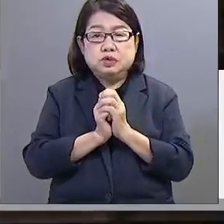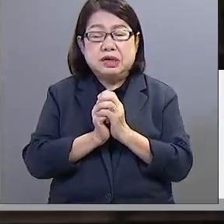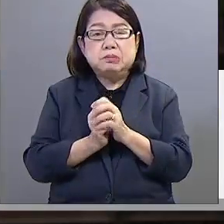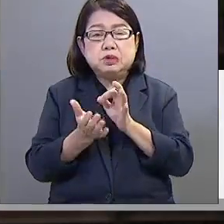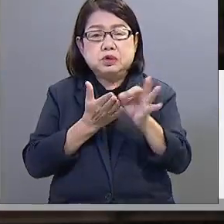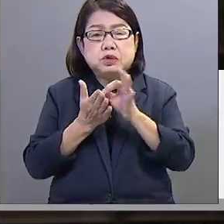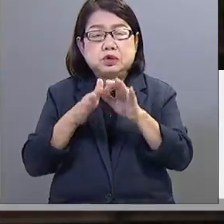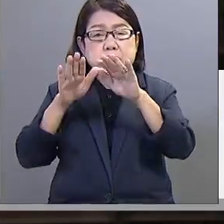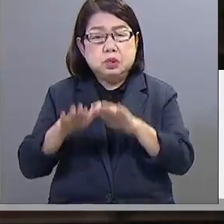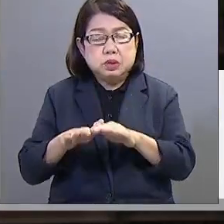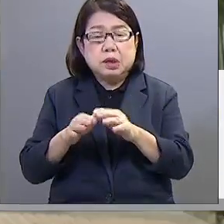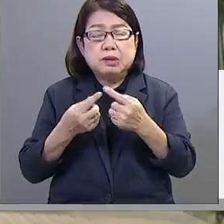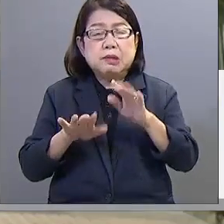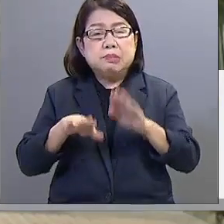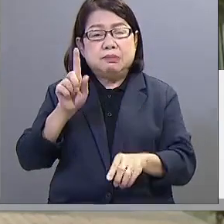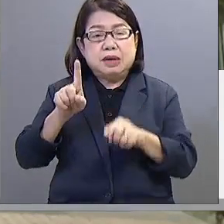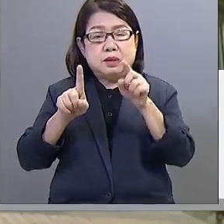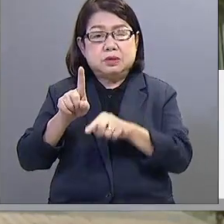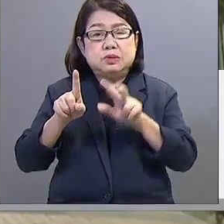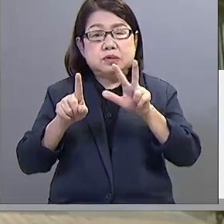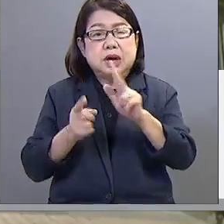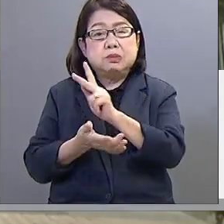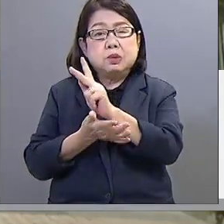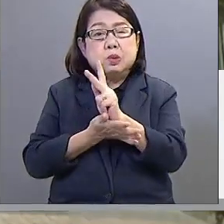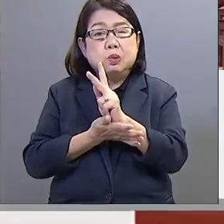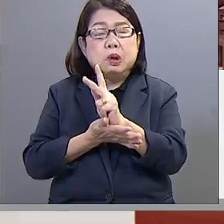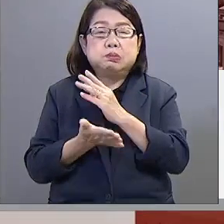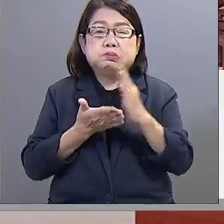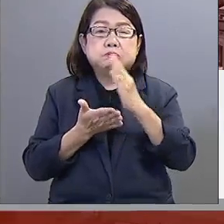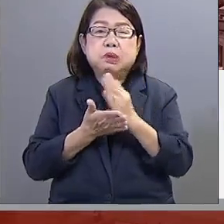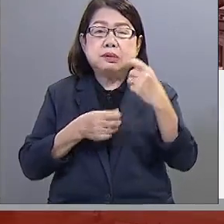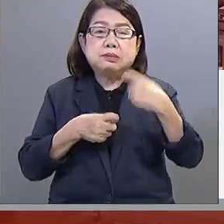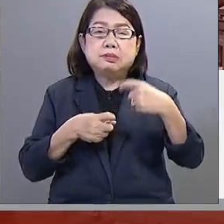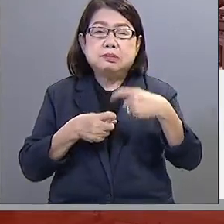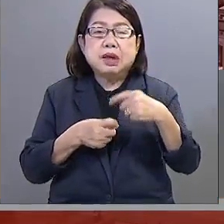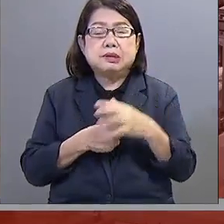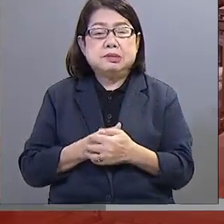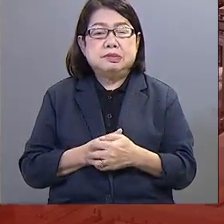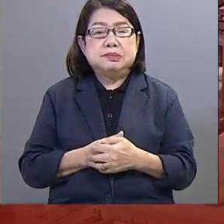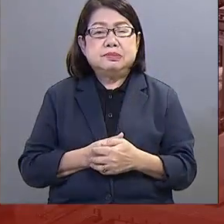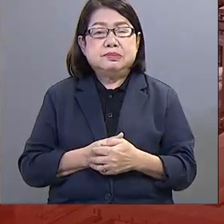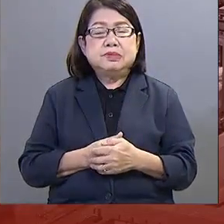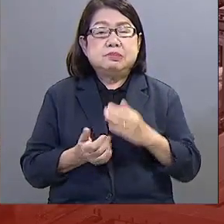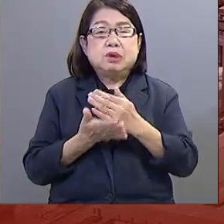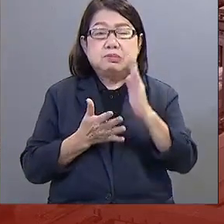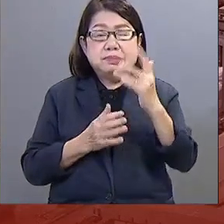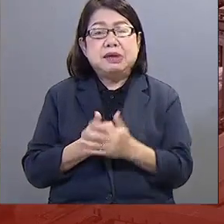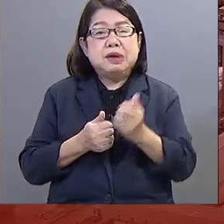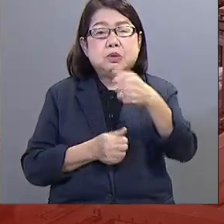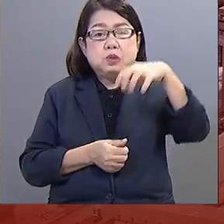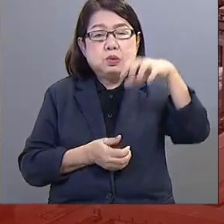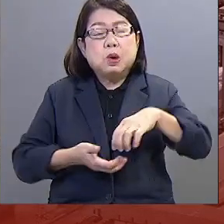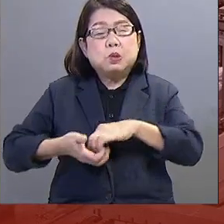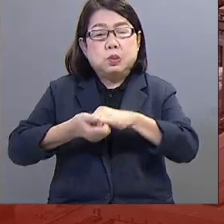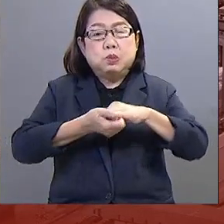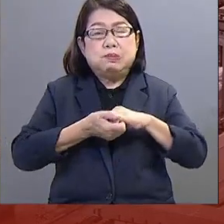ดและเกือบ1ใน3ของสินเชื่ออสังหาริมทรัพย์เป็นหนี้เสียค่ะขณะที่องค์การเพื่อความร่วมมือและการพัฒนาทางเศรษฐกิ